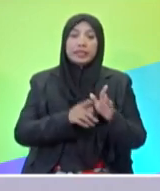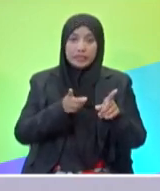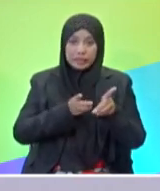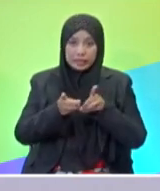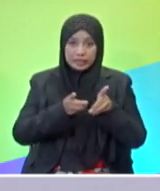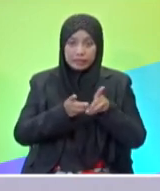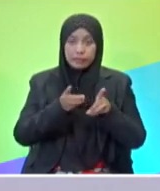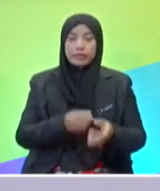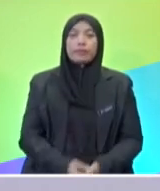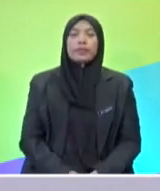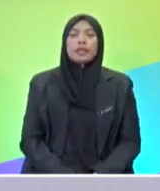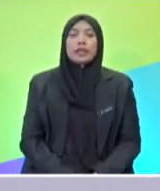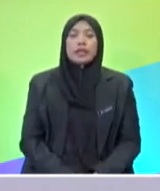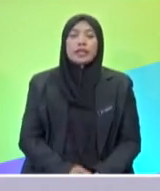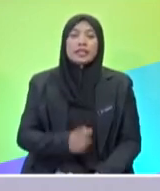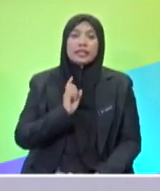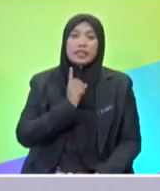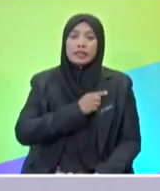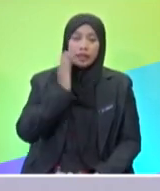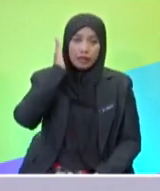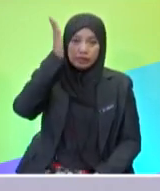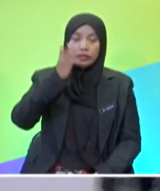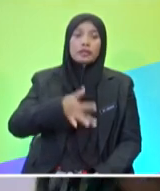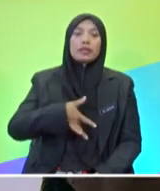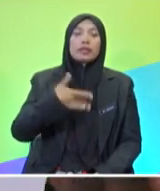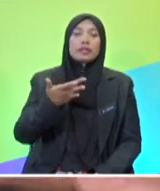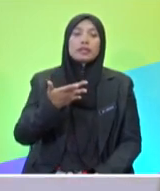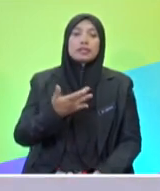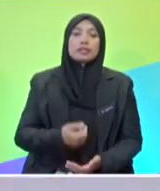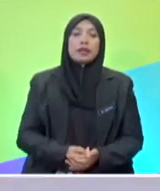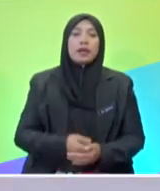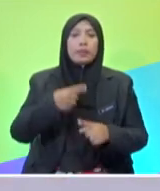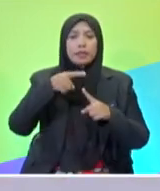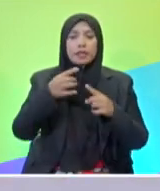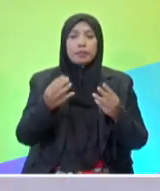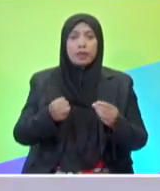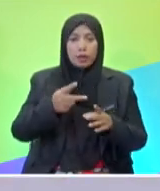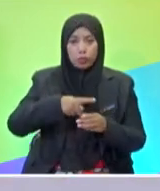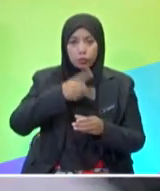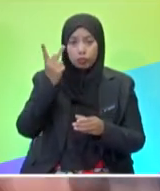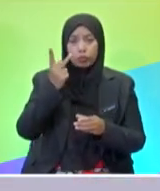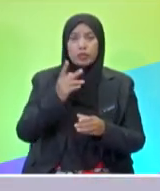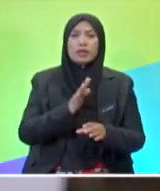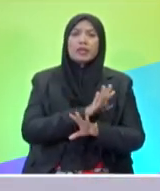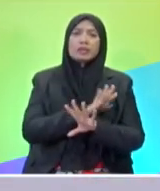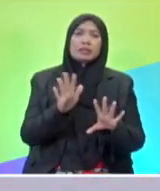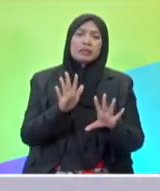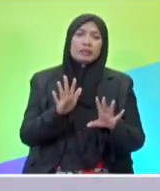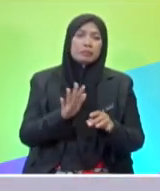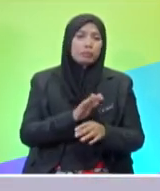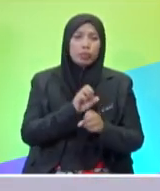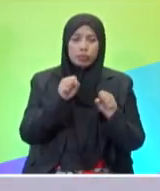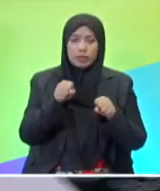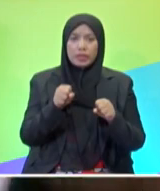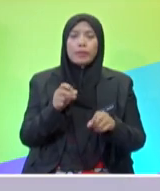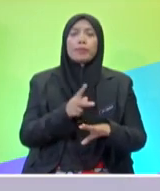dekat sini? Kita akan rasa macam bila kita nak keluar, tak lengkap bila kita tak pakai minyak wangi, tak lengkap bila